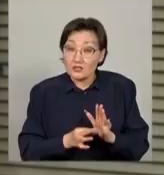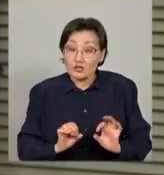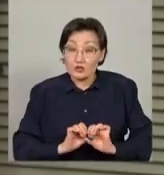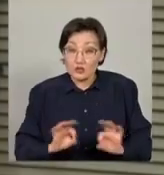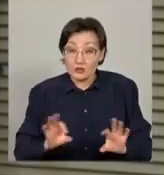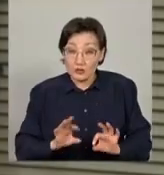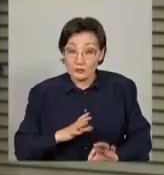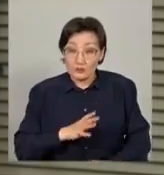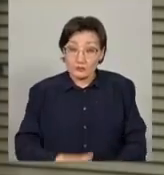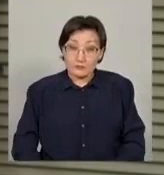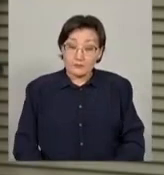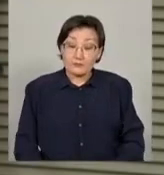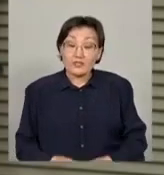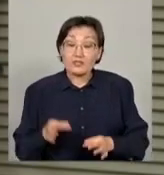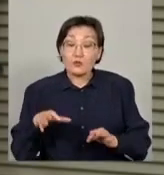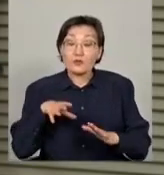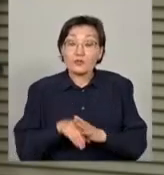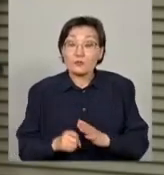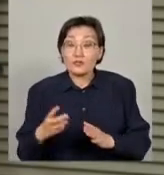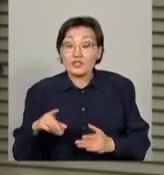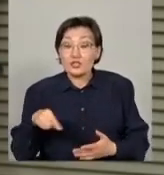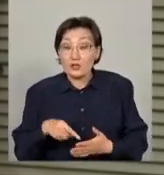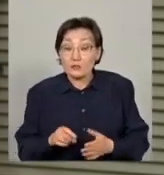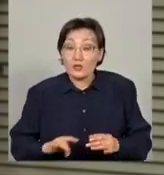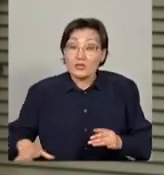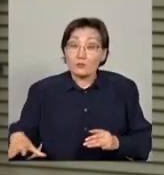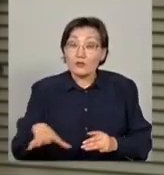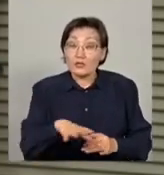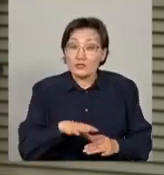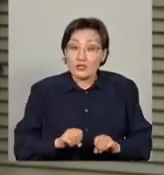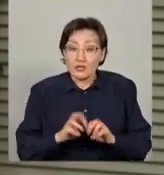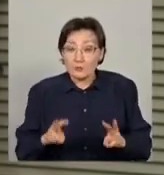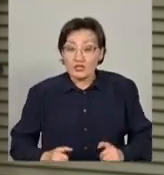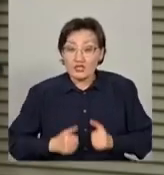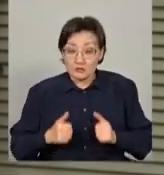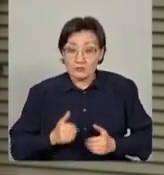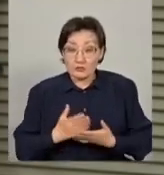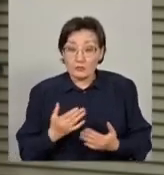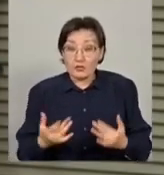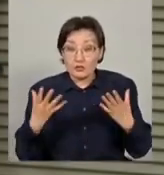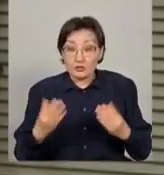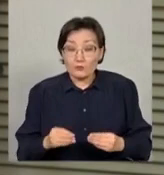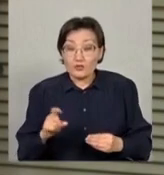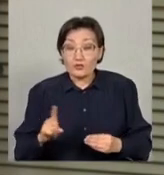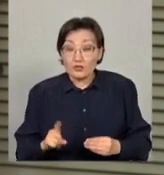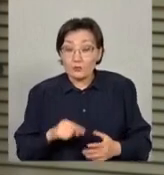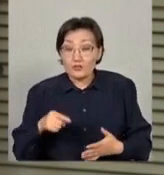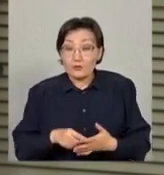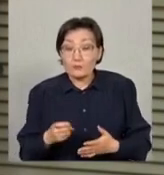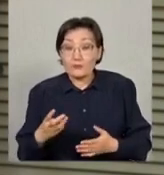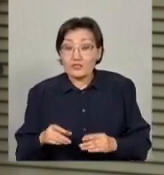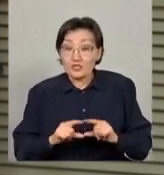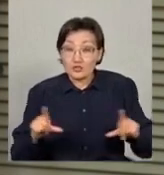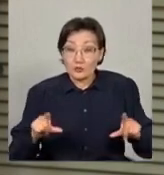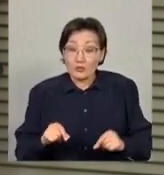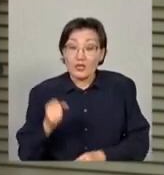түсіндірді. Облысқа қарасты бірнеше қала мен аудандардың барлығын қамтуға тырысып жатырмыз. Бүгінде Екібастұз қаласындағы бірқатар